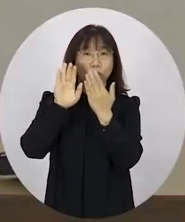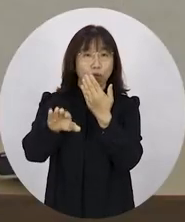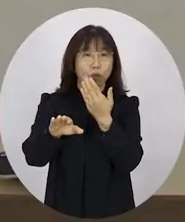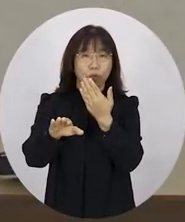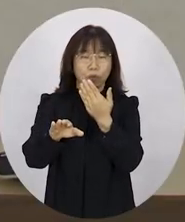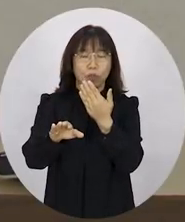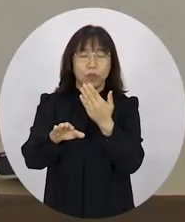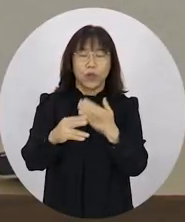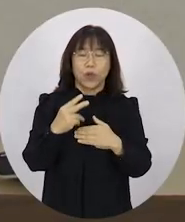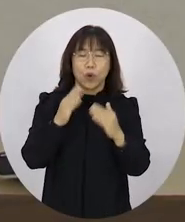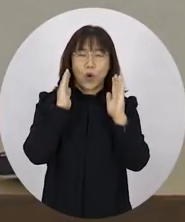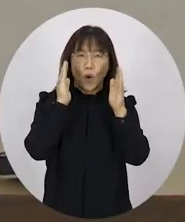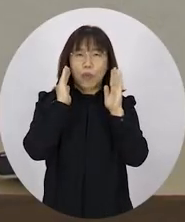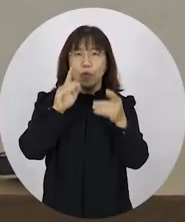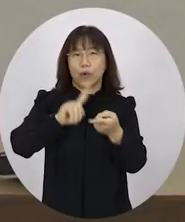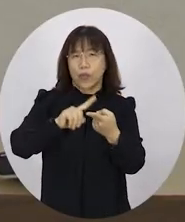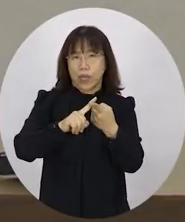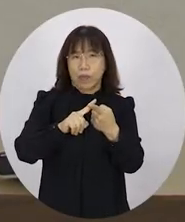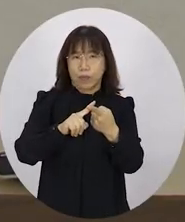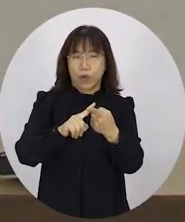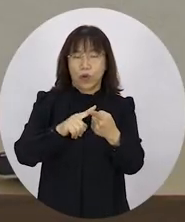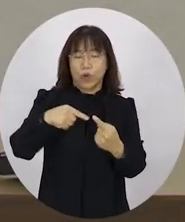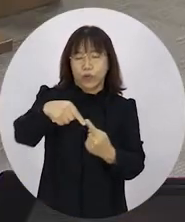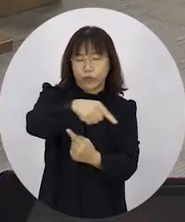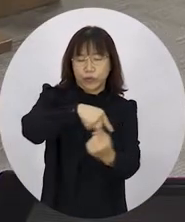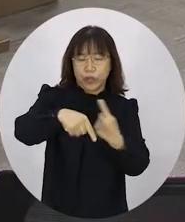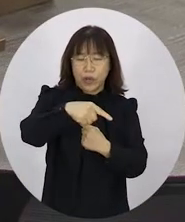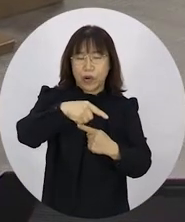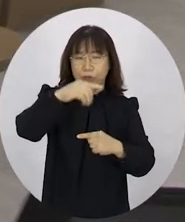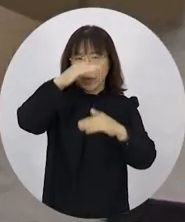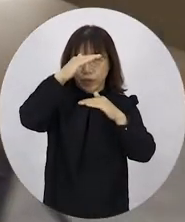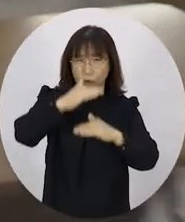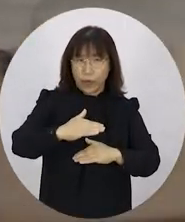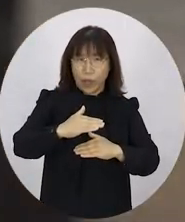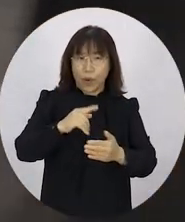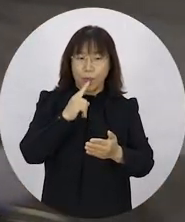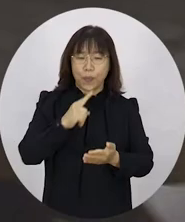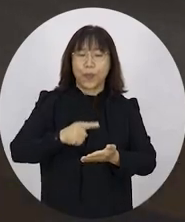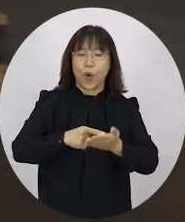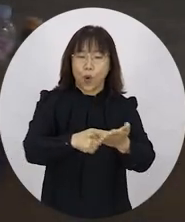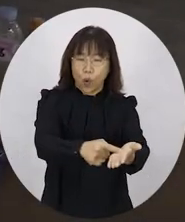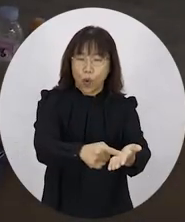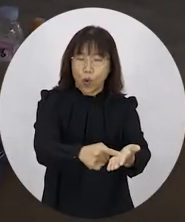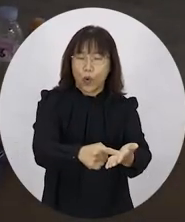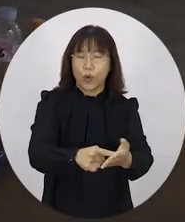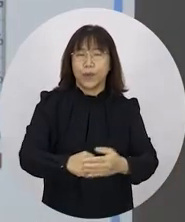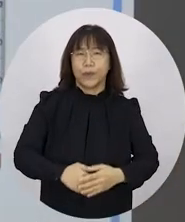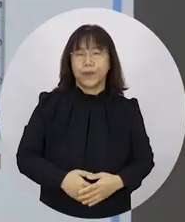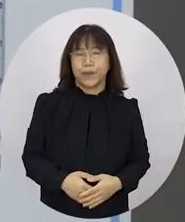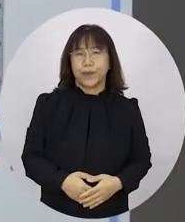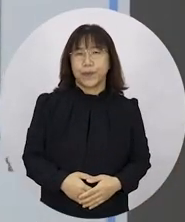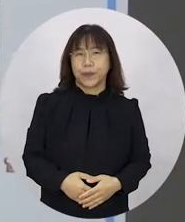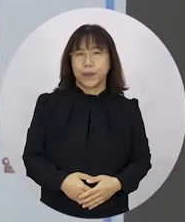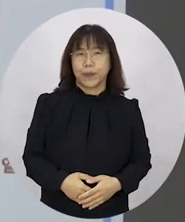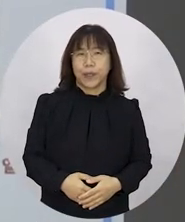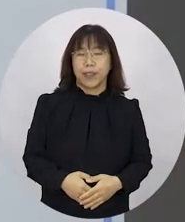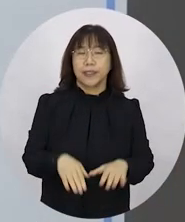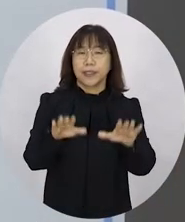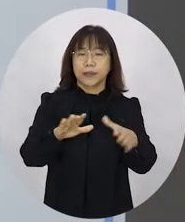서비스를 제공하고 있는 강서구 지역아동센터 운영 현황 보고와 우수 프로그램 성과 보고가